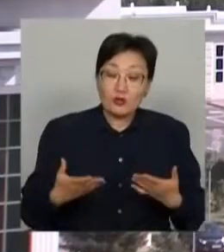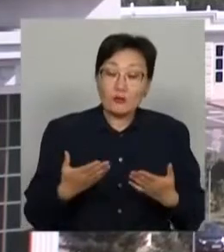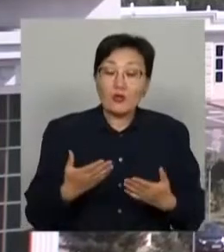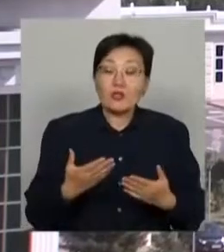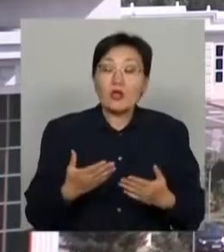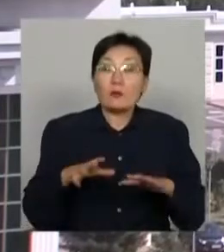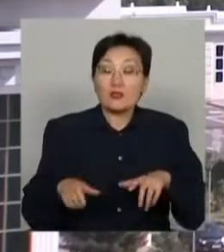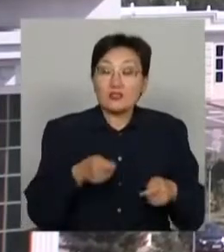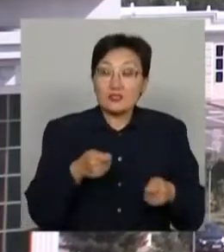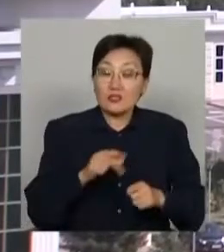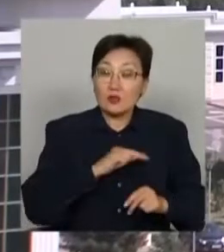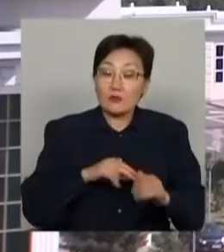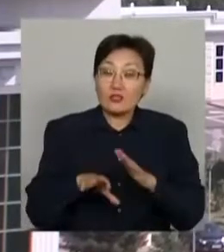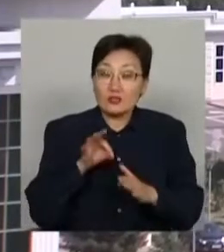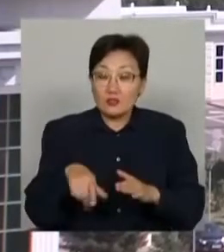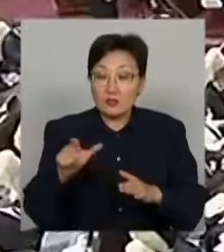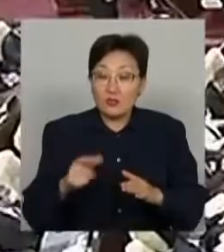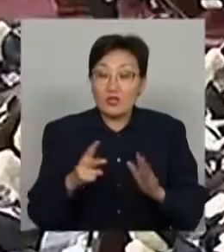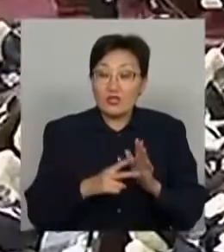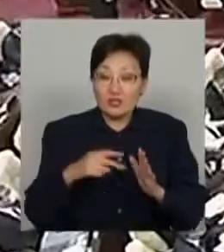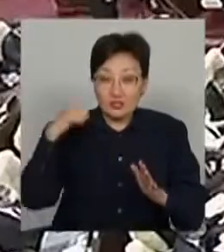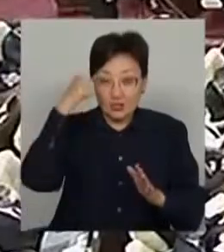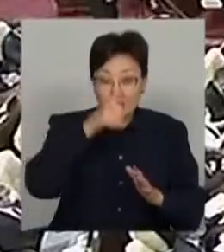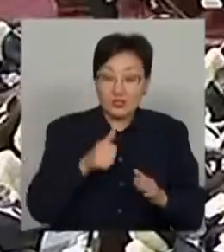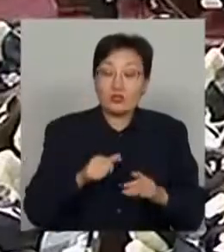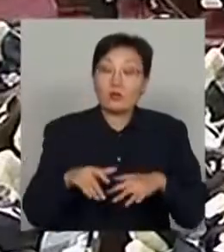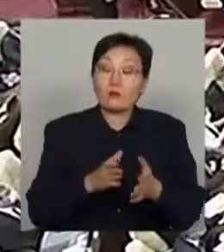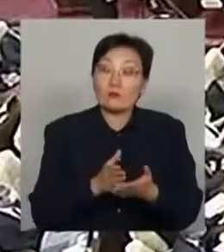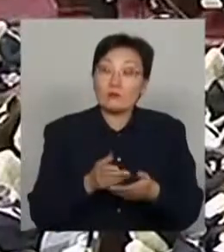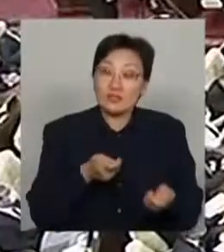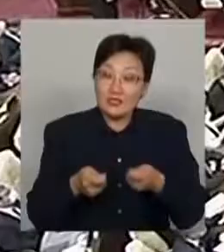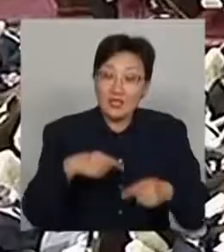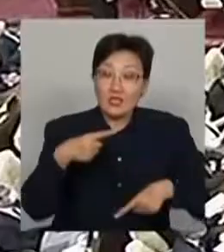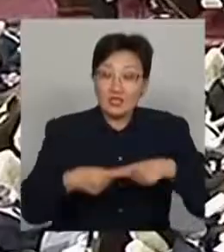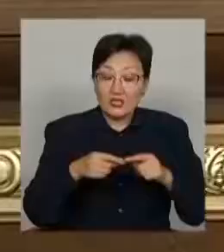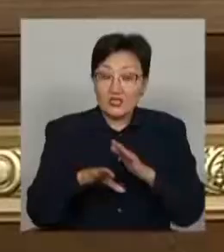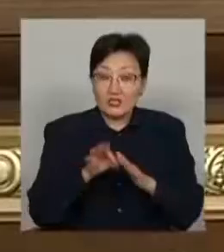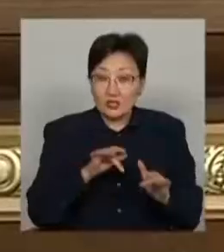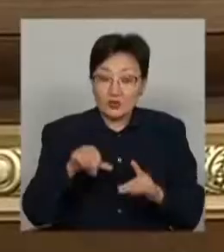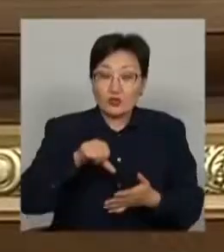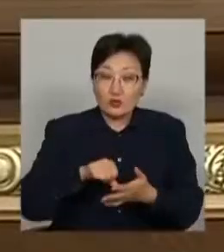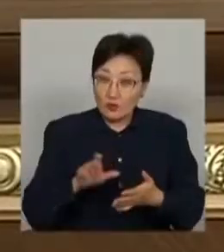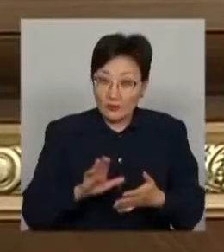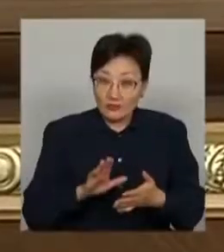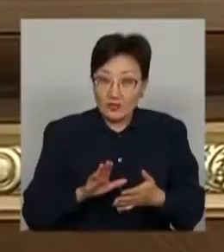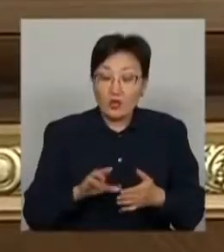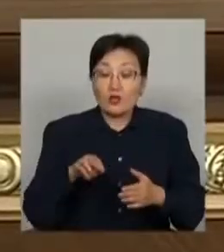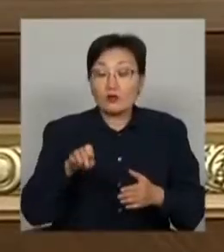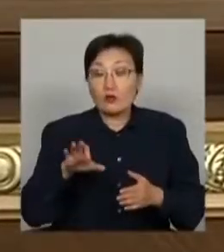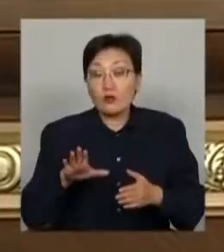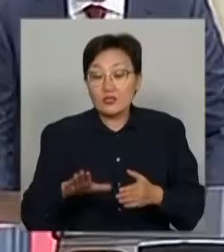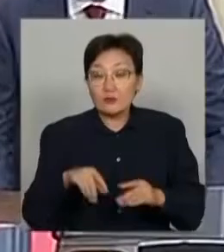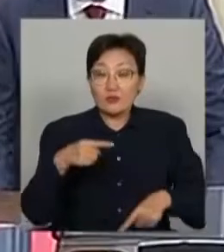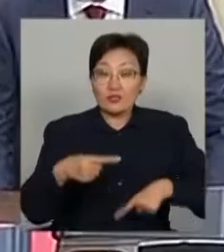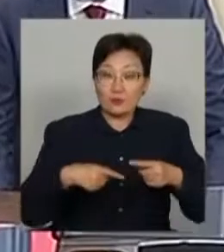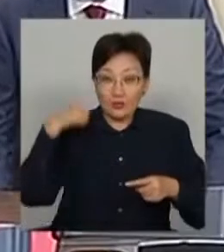Яғни президент болып сайланған адам 7 жыл елді басқарады, алайда келесі сайлауға түсе алмайды деген сөз. Қасым Жомарт Тоқаев